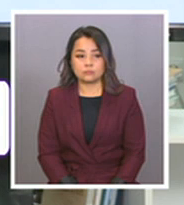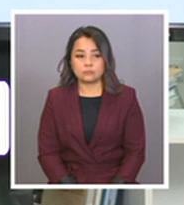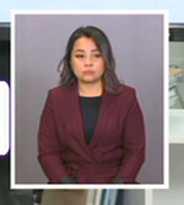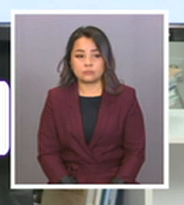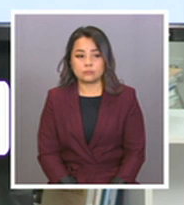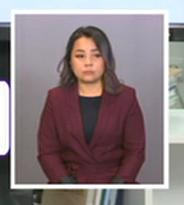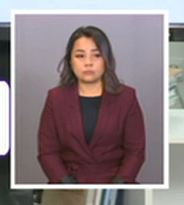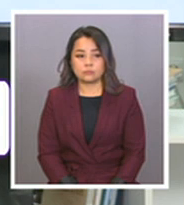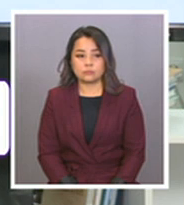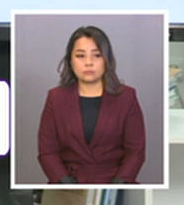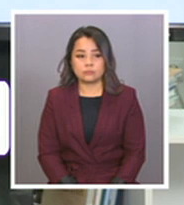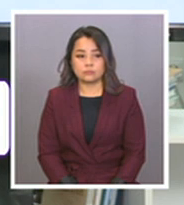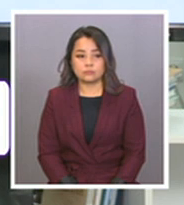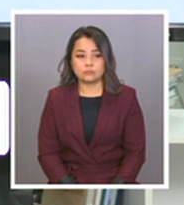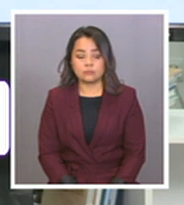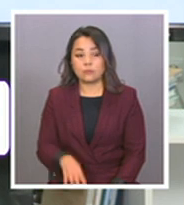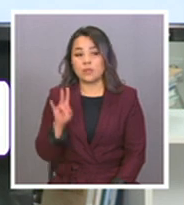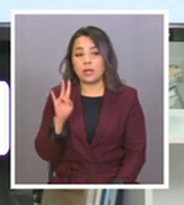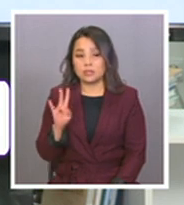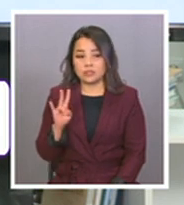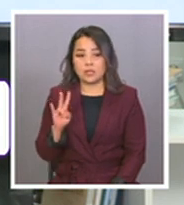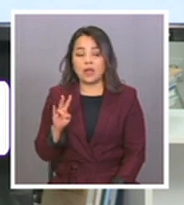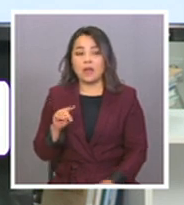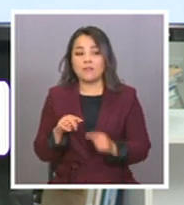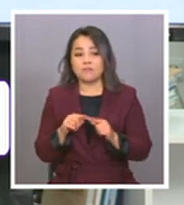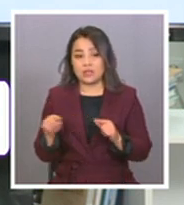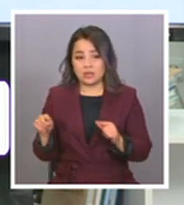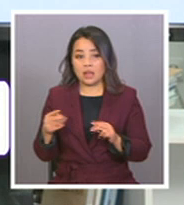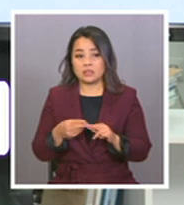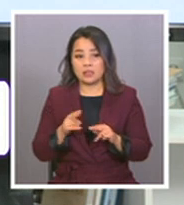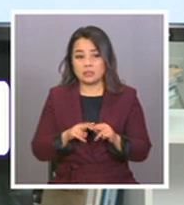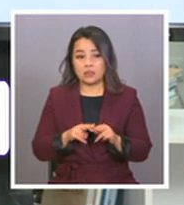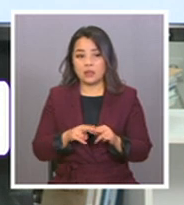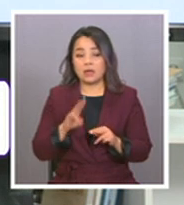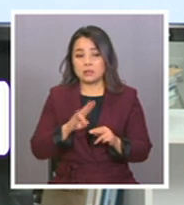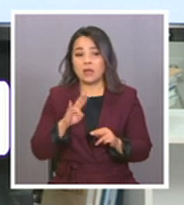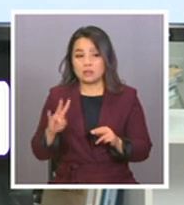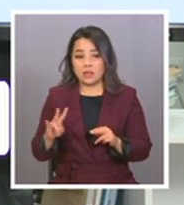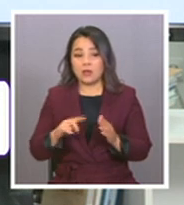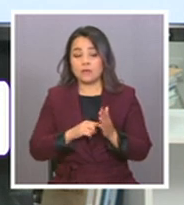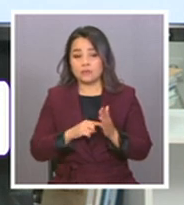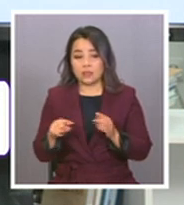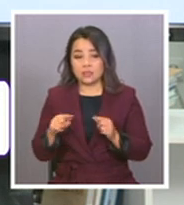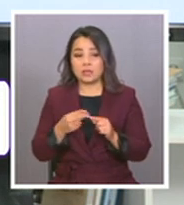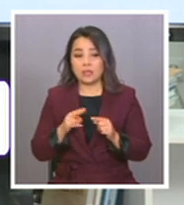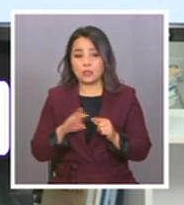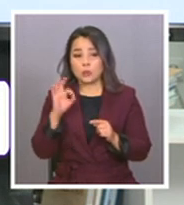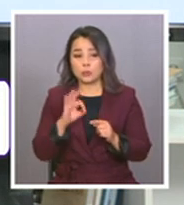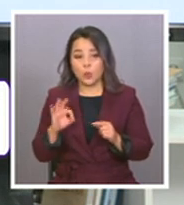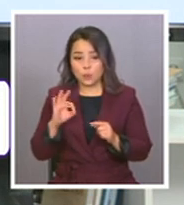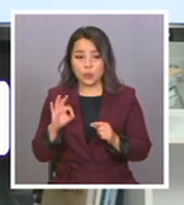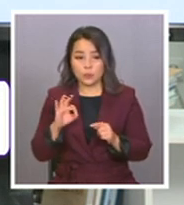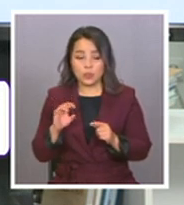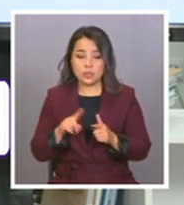Келесі N векторы. Қарап отырсаңыздар, N векторы ол нөлдік вектор,